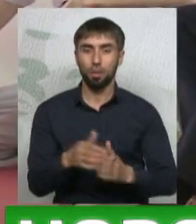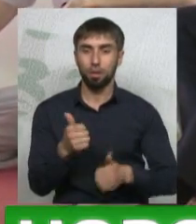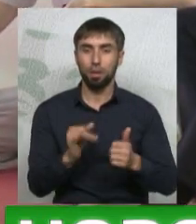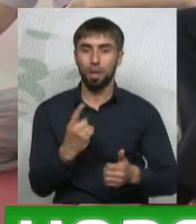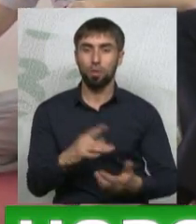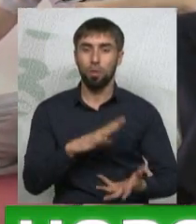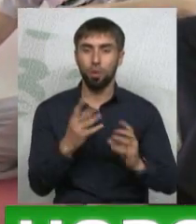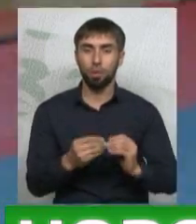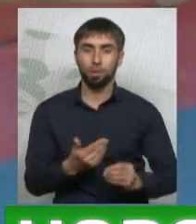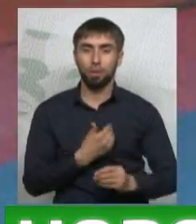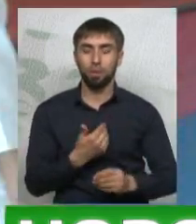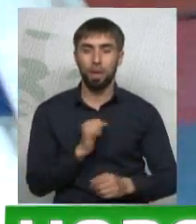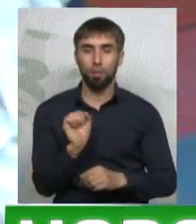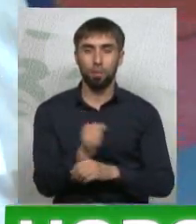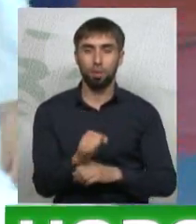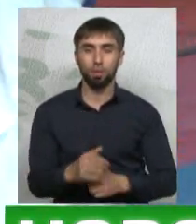общее желание победить.